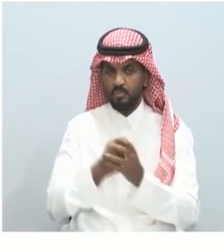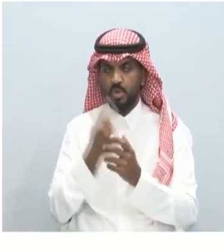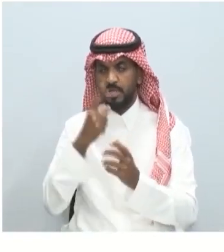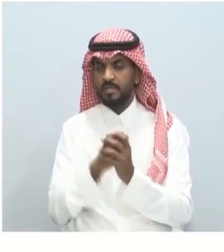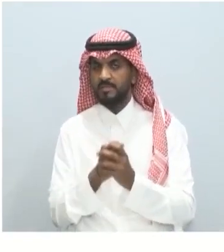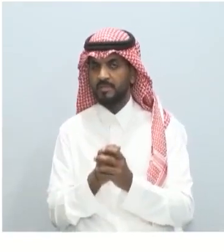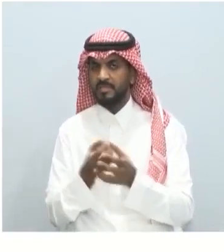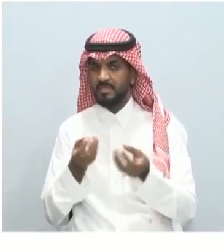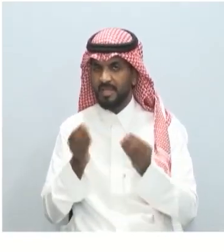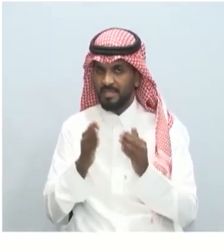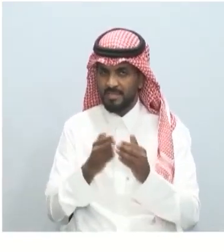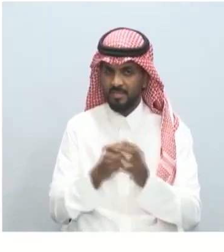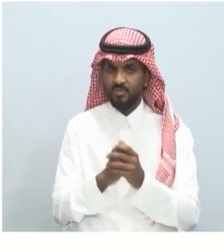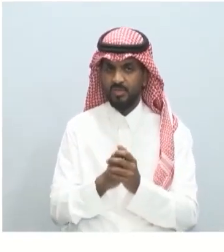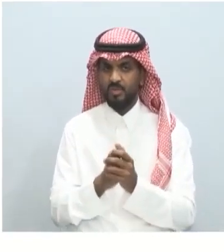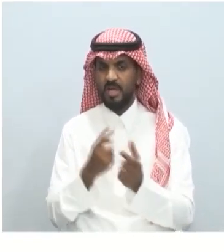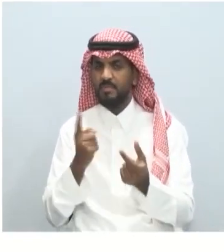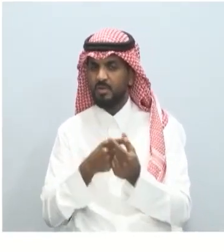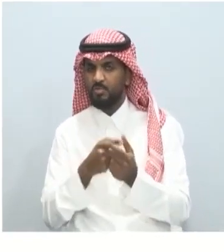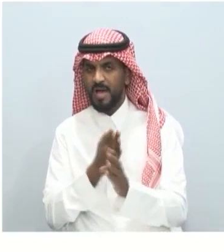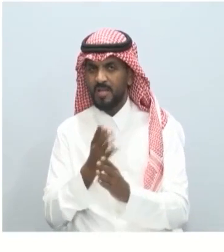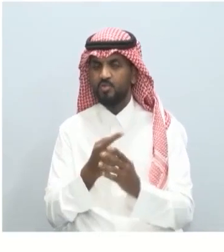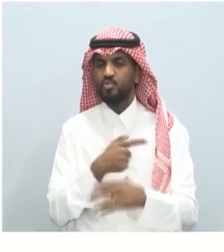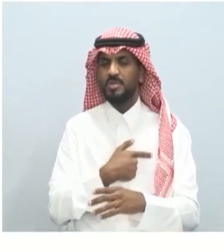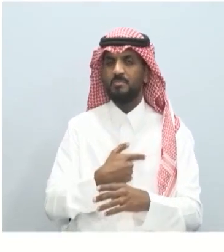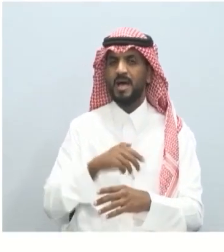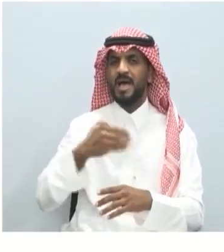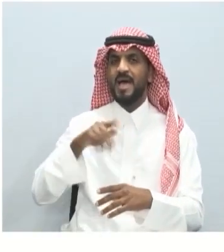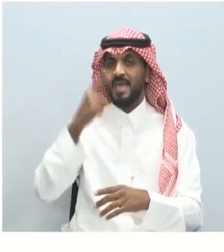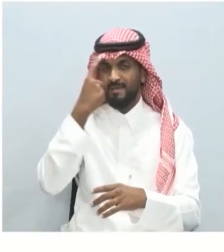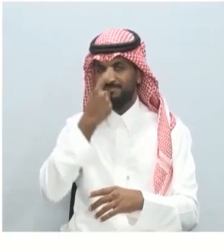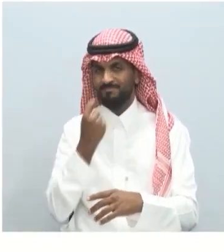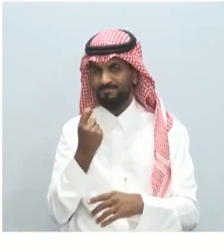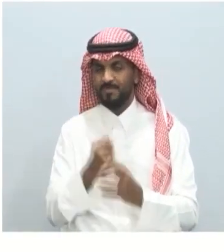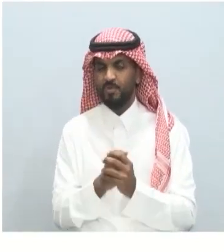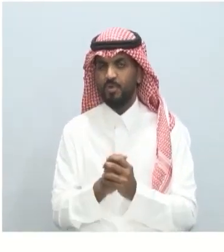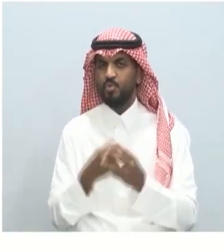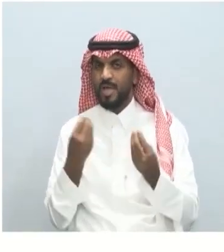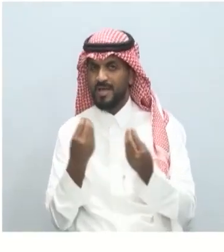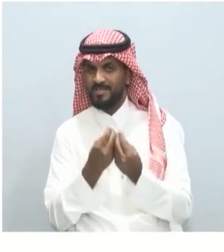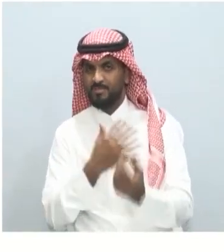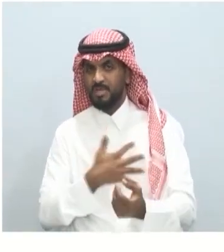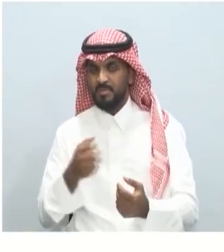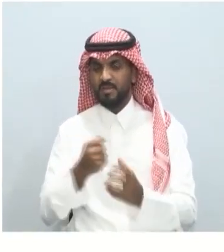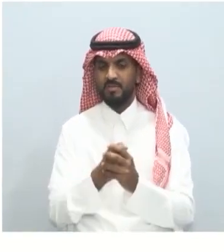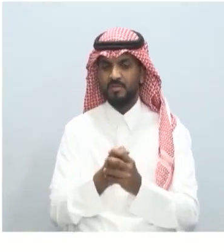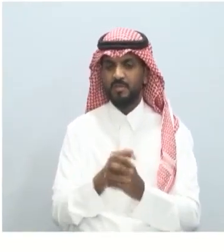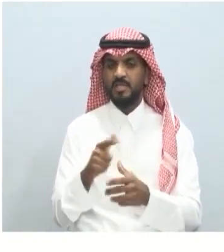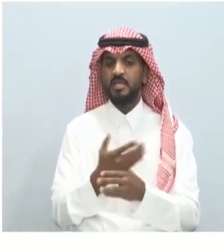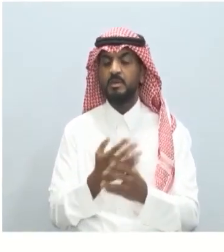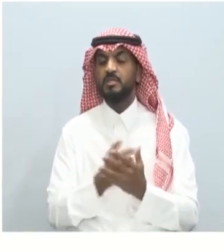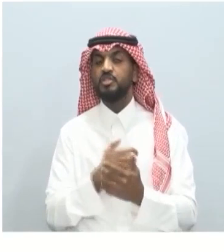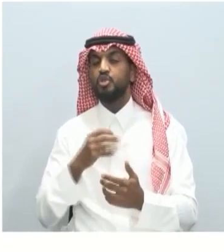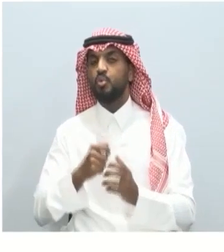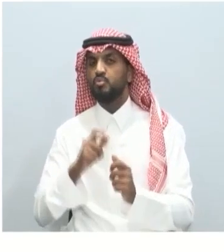التقصير فيتولد بينهما حاله تسمى حياء والحياء يلازم الامان وينبع منه لان الايمان جوهر